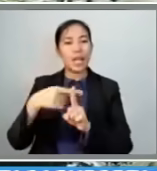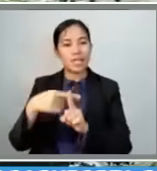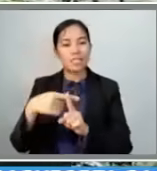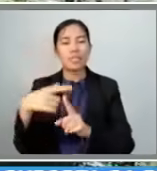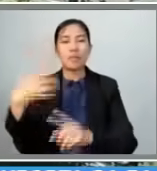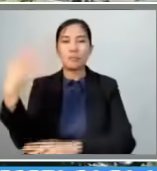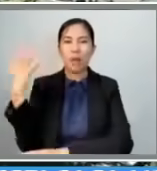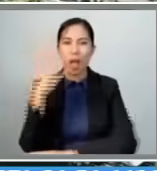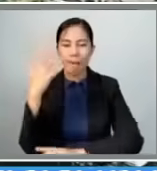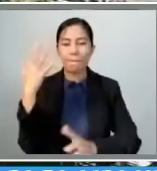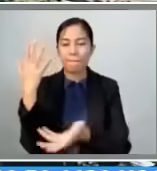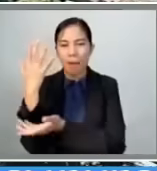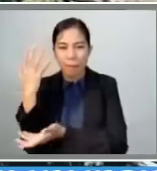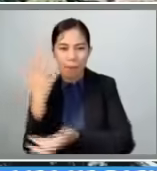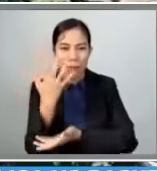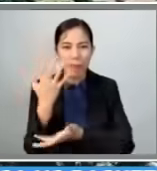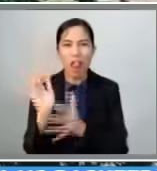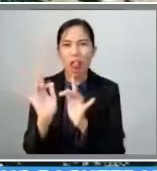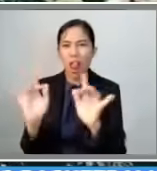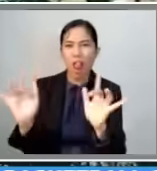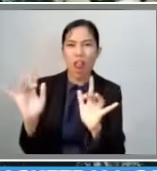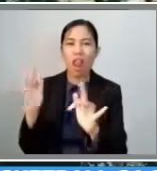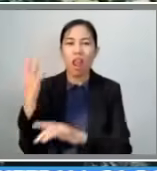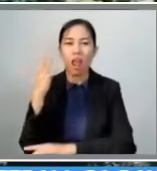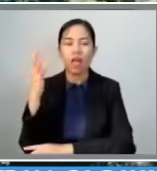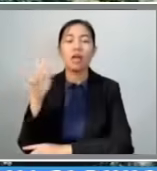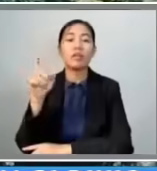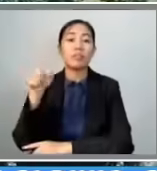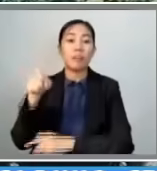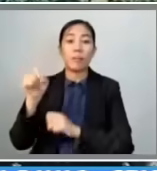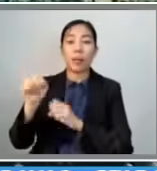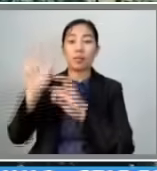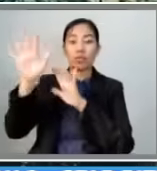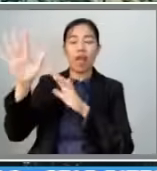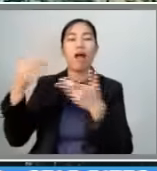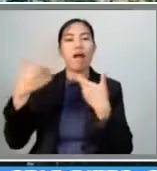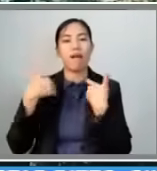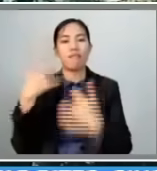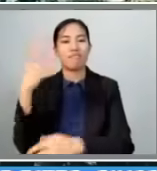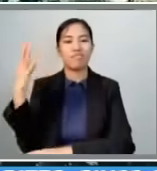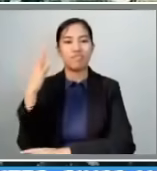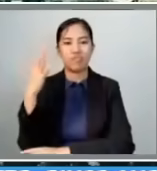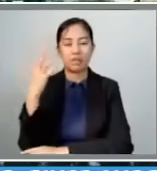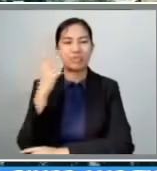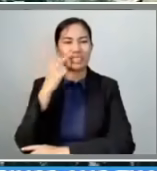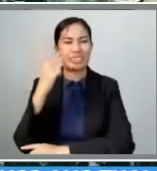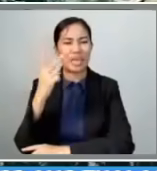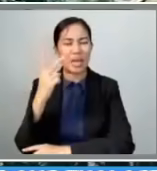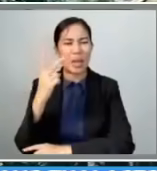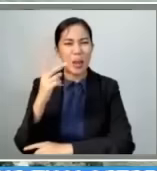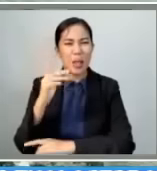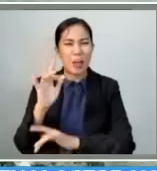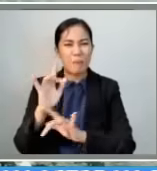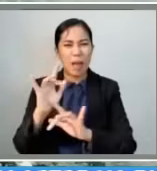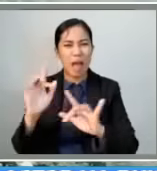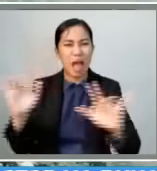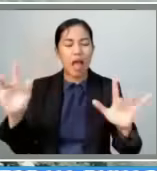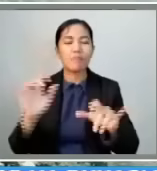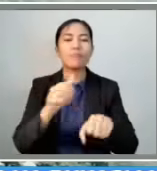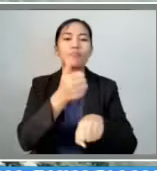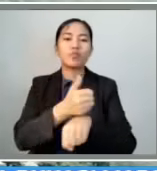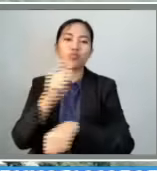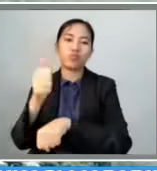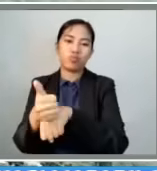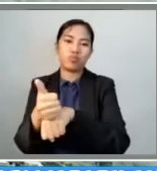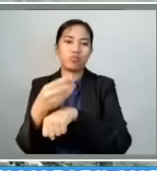Ang mga bundok na dapat kinatatayuan ng mga puno sa City of Pines, halos mga bahay na ang nakatayo. Wala